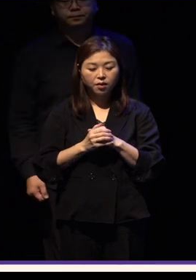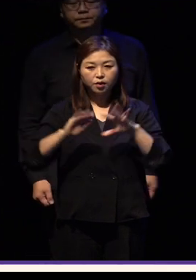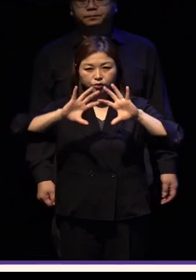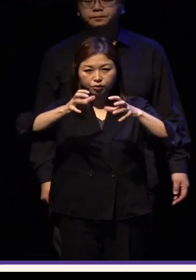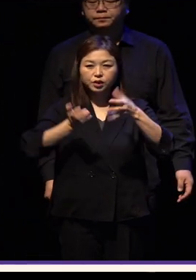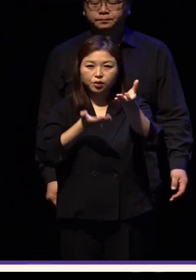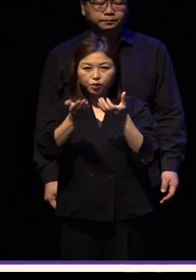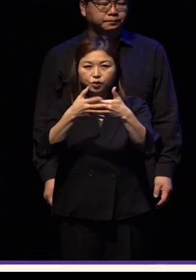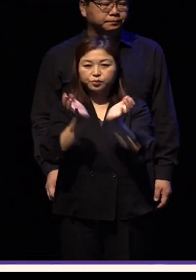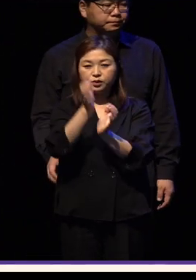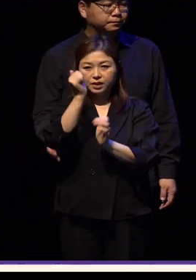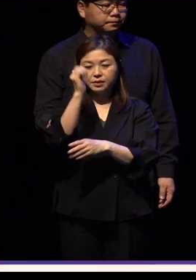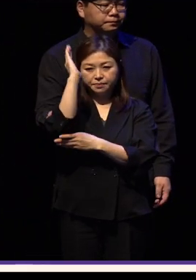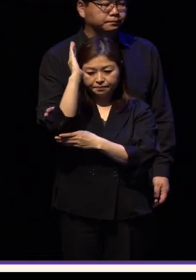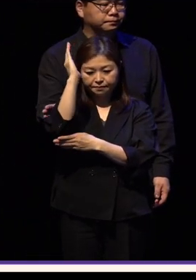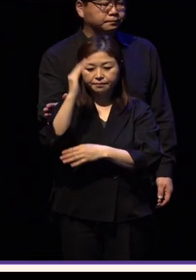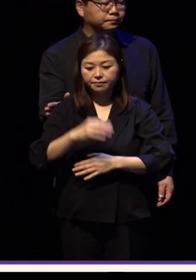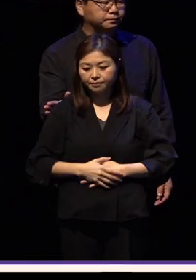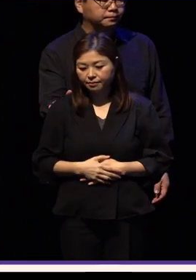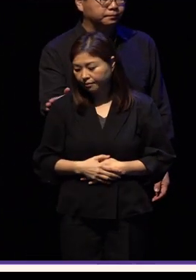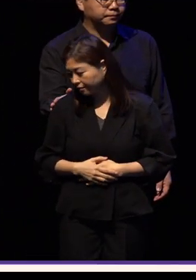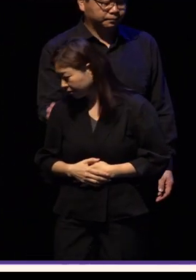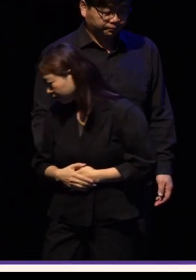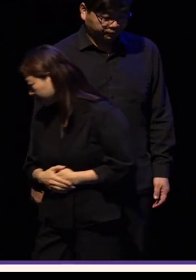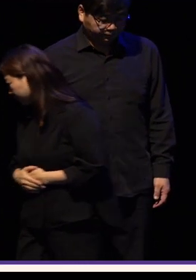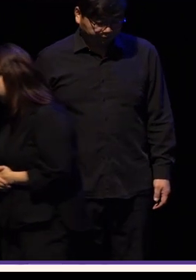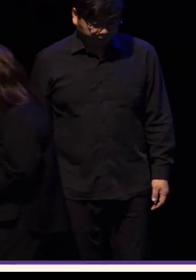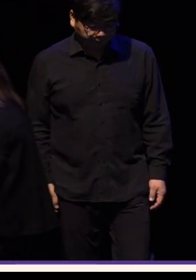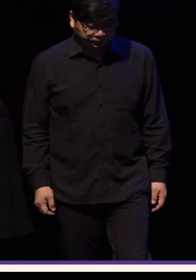국제교류 부장님이 설명하시겠습니다 부탁드립니다네